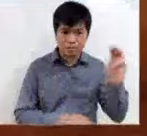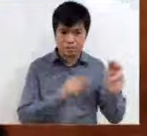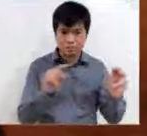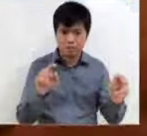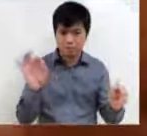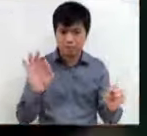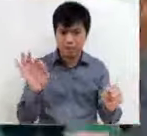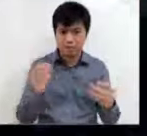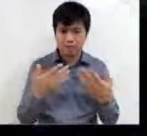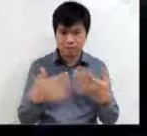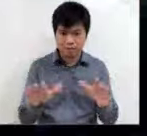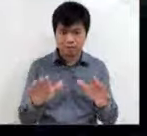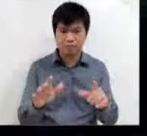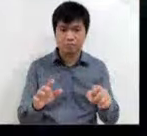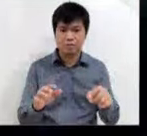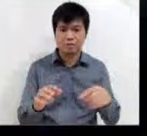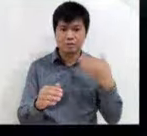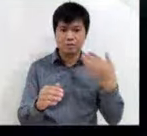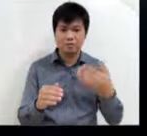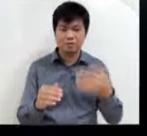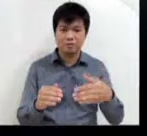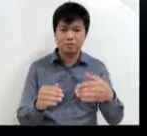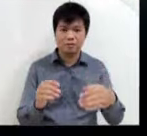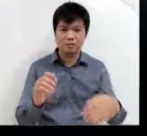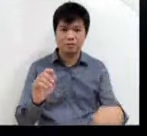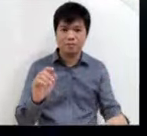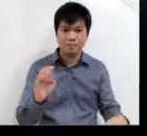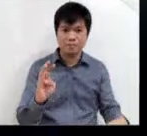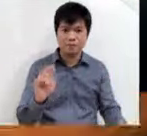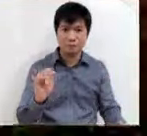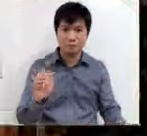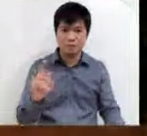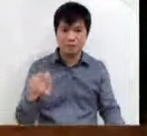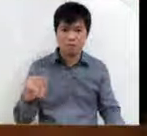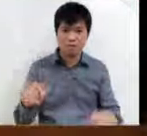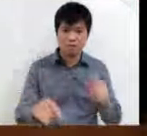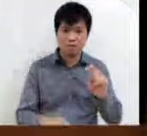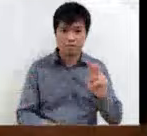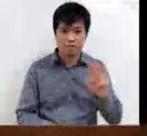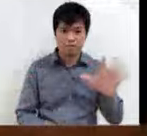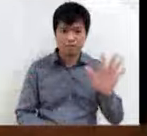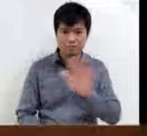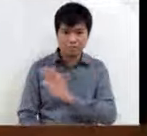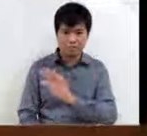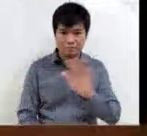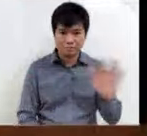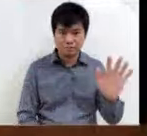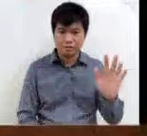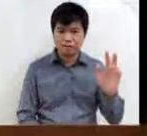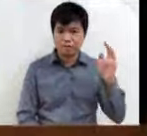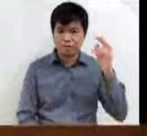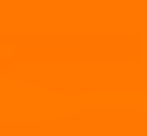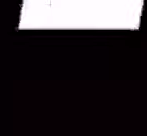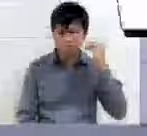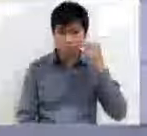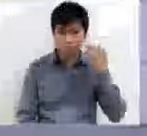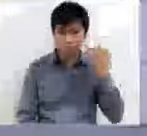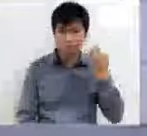sa TV5. Nagbabalita mula sa Frontline, MJ Marfori, News